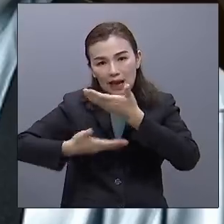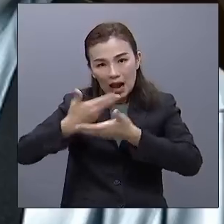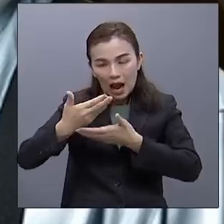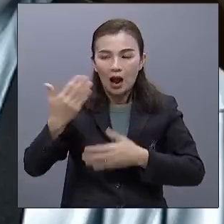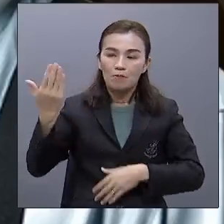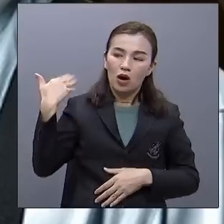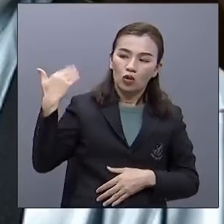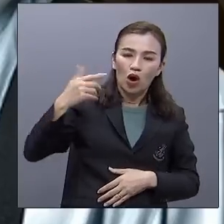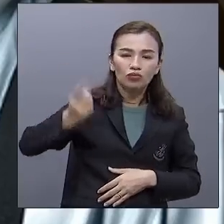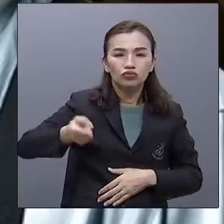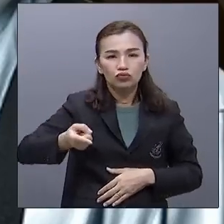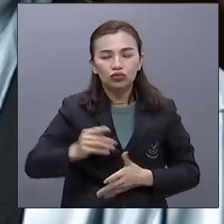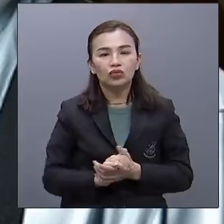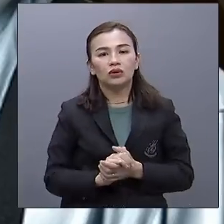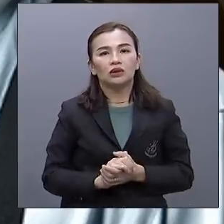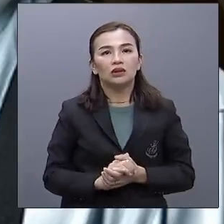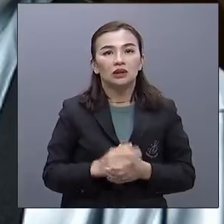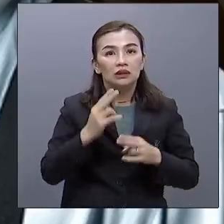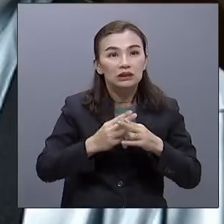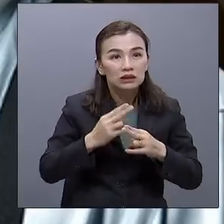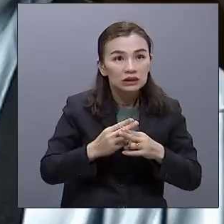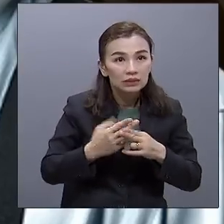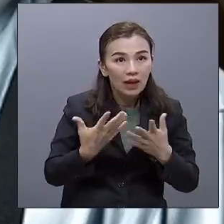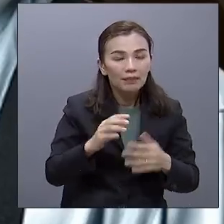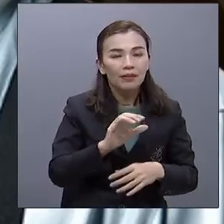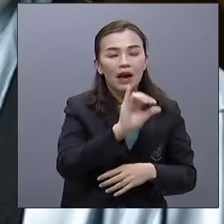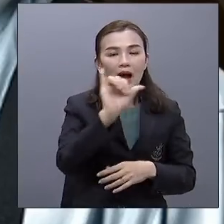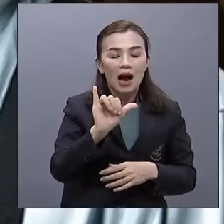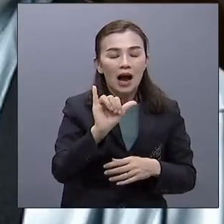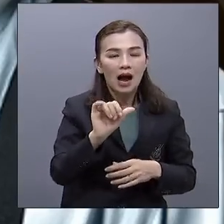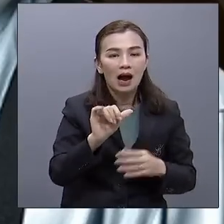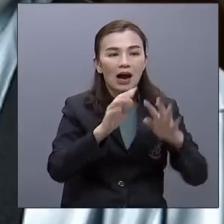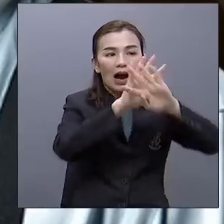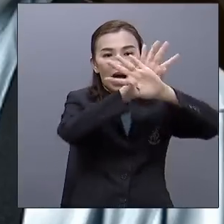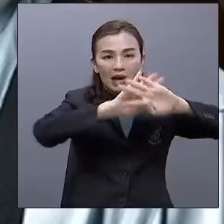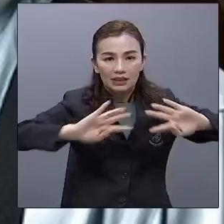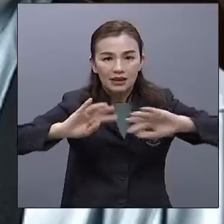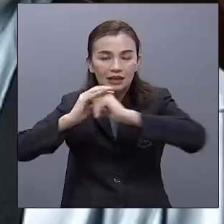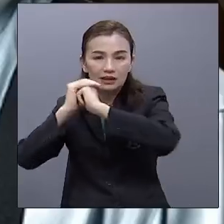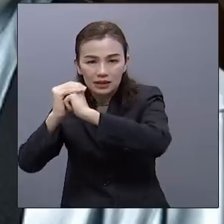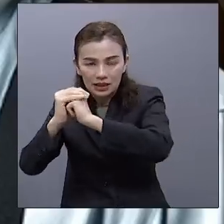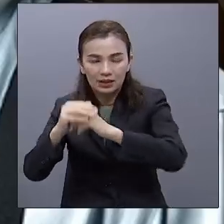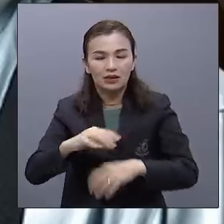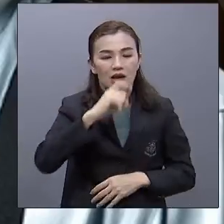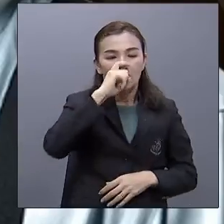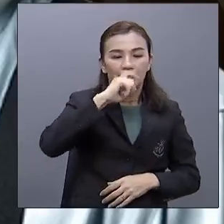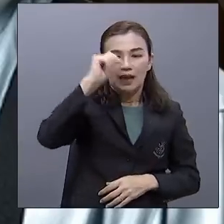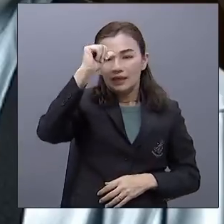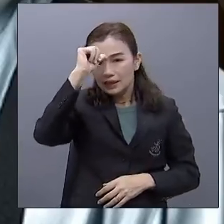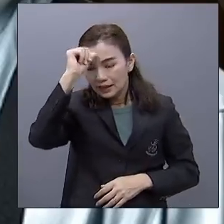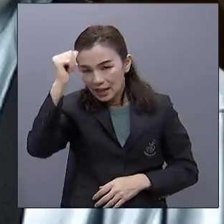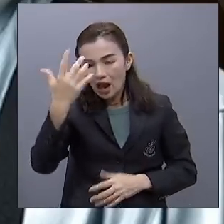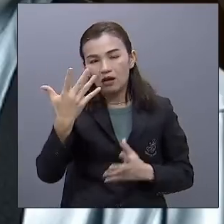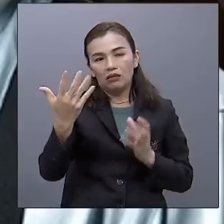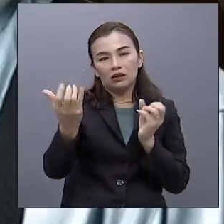ล้วนะครับอย่างเช่นอาเซียนจีนนะครับไทยอินเดียซึ่งชะงักมาอย่างต่อเนื่องแล้วเป็นตลาดใหญ่อย่างเงี้ยผมคิดว่าเรื่องพวกนี้เนี่ย